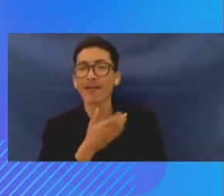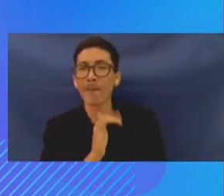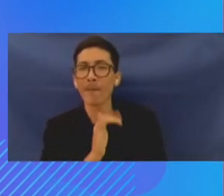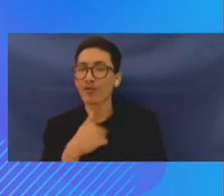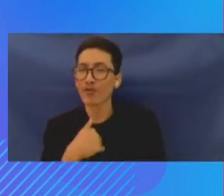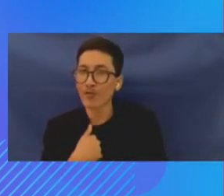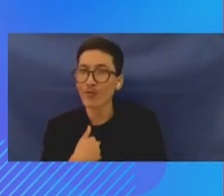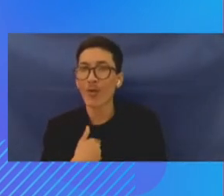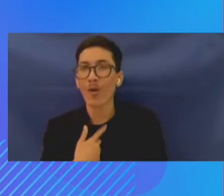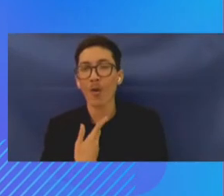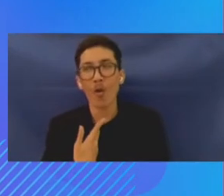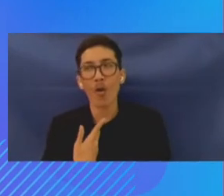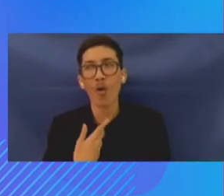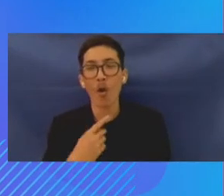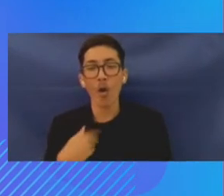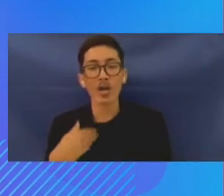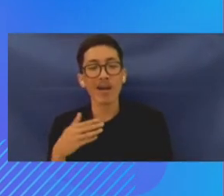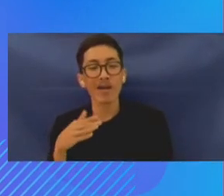suka bantu